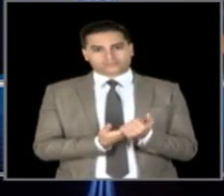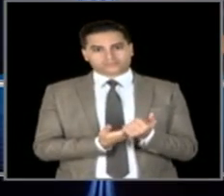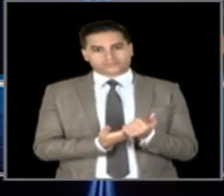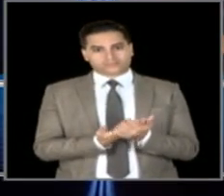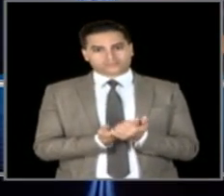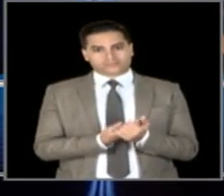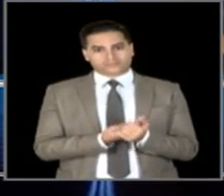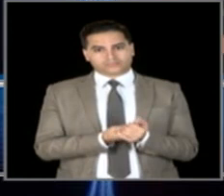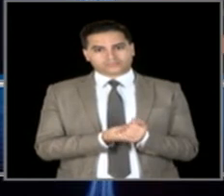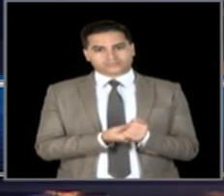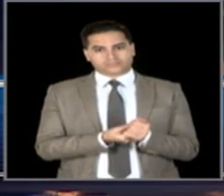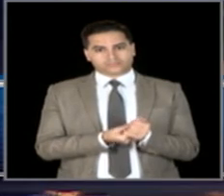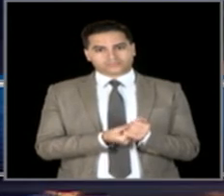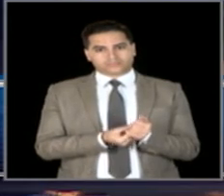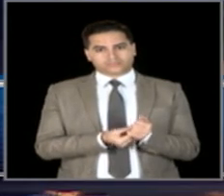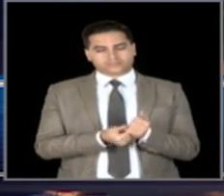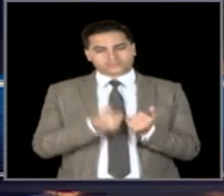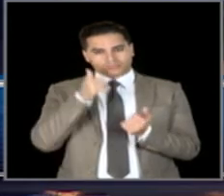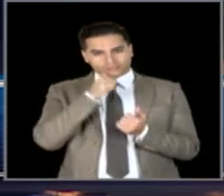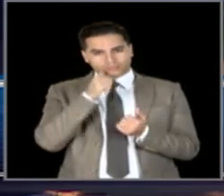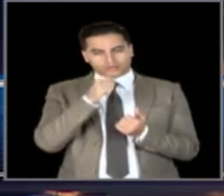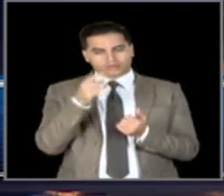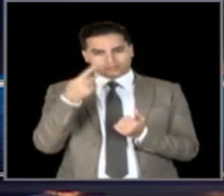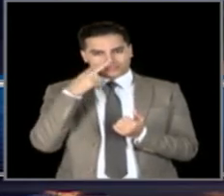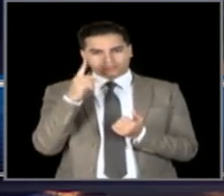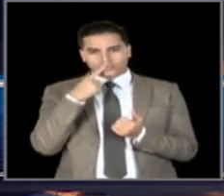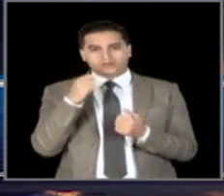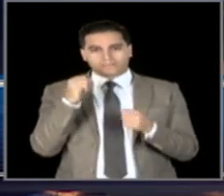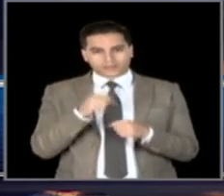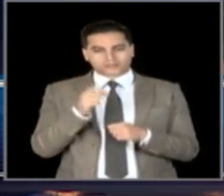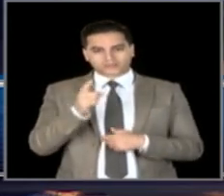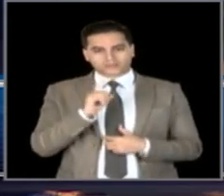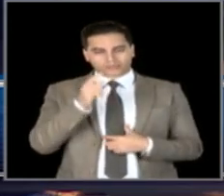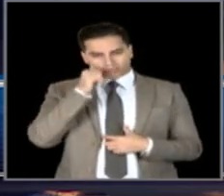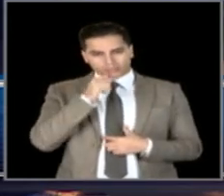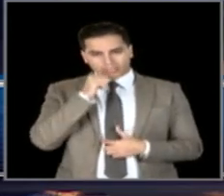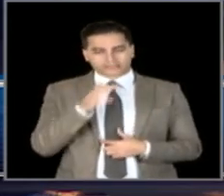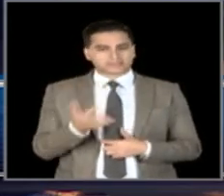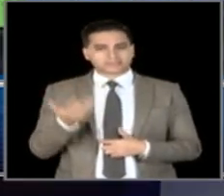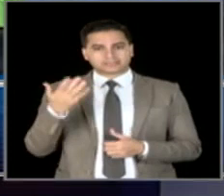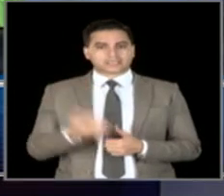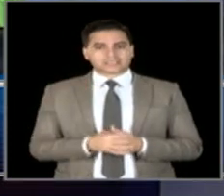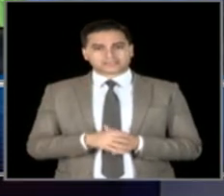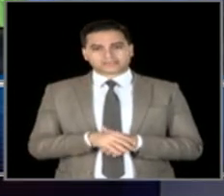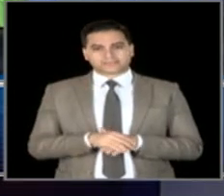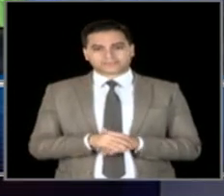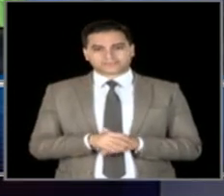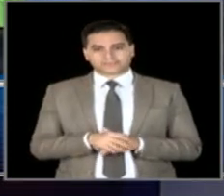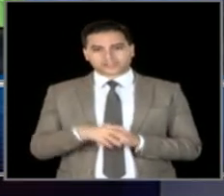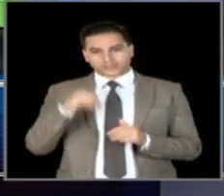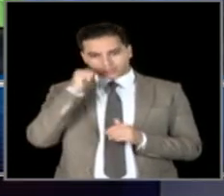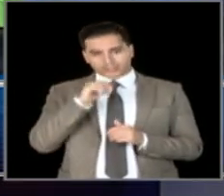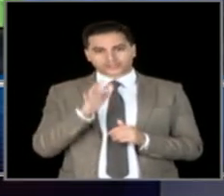قتي ماحدش ماشي ايه يا عمر ده ازاي السودان في شمال